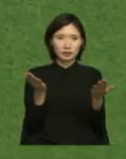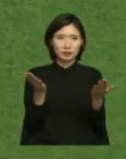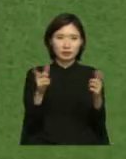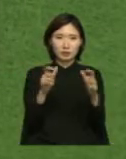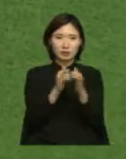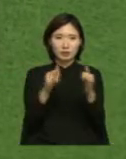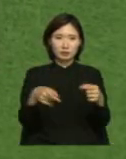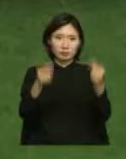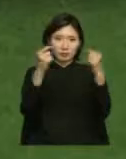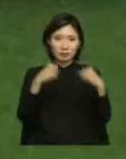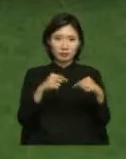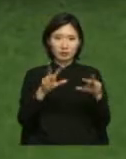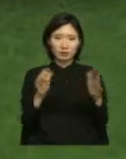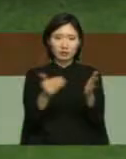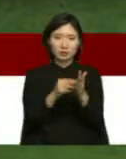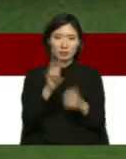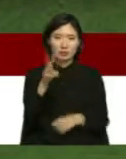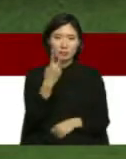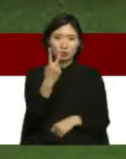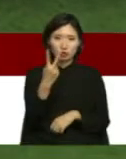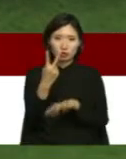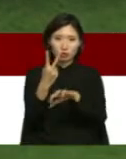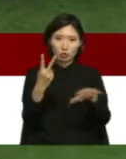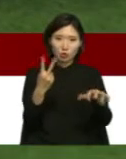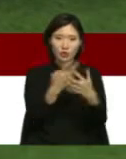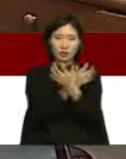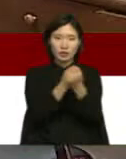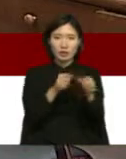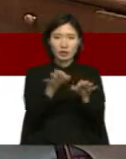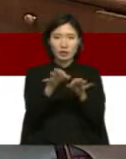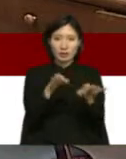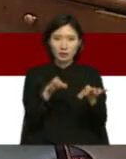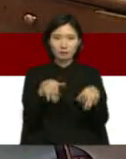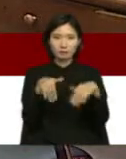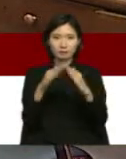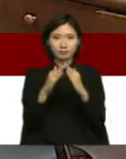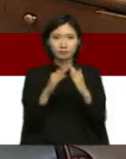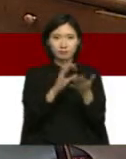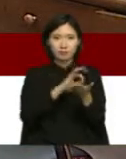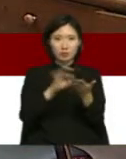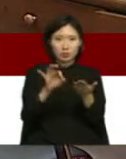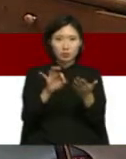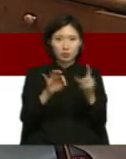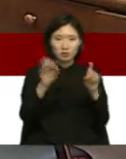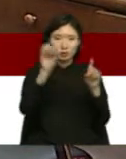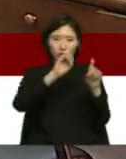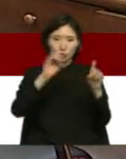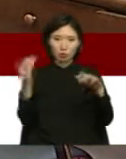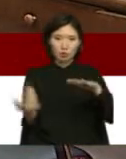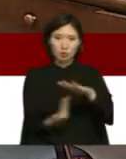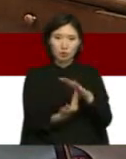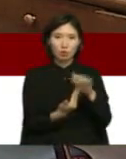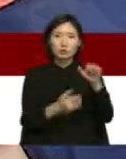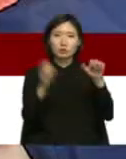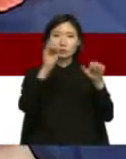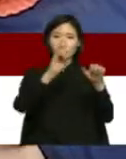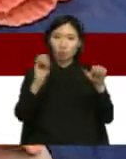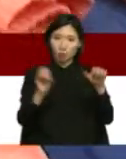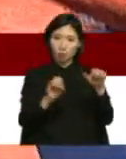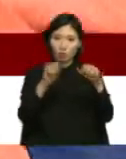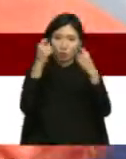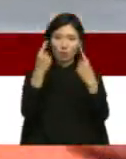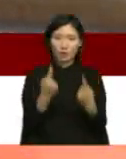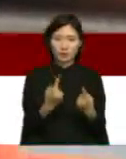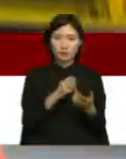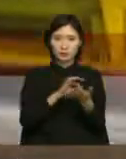참여로 현재까지 302곳에 가맹점이 생겼습니다. 이용 금액의 10%에서 많게는 50%까지